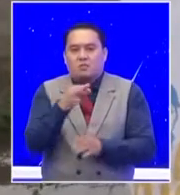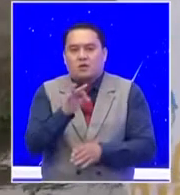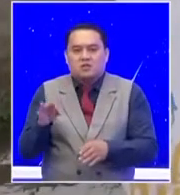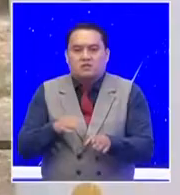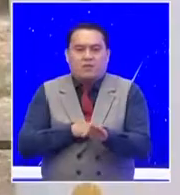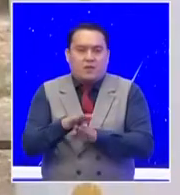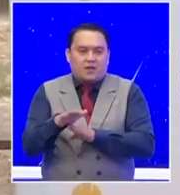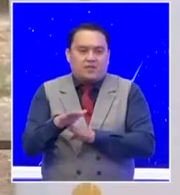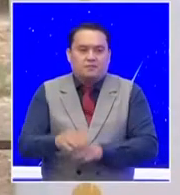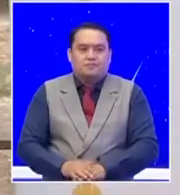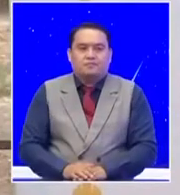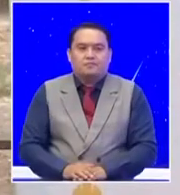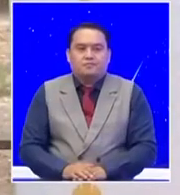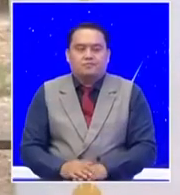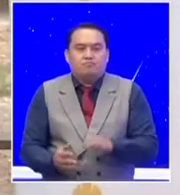выполнено.